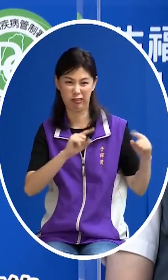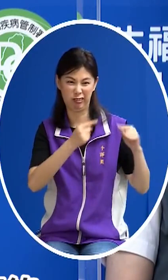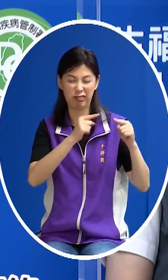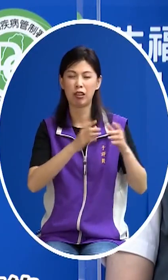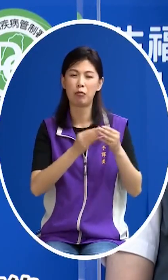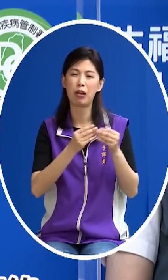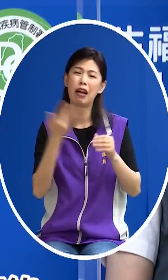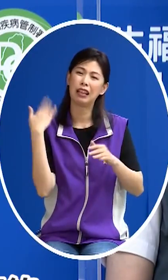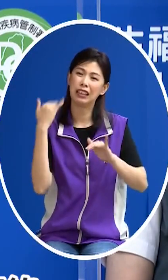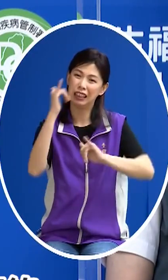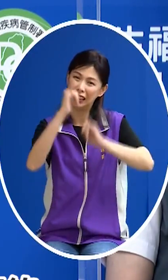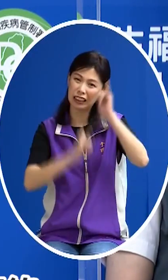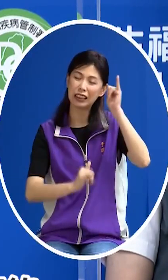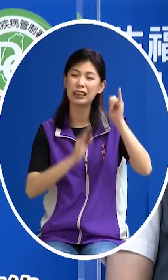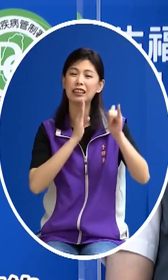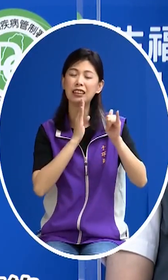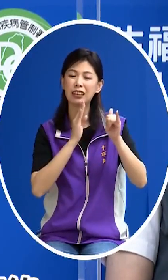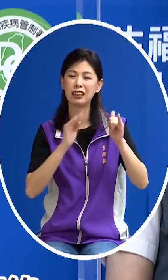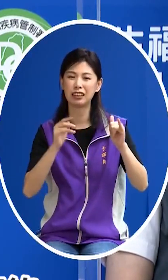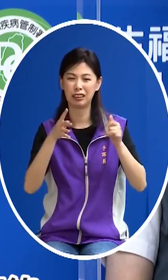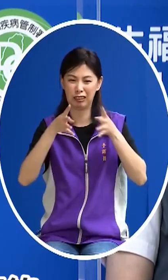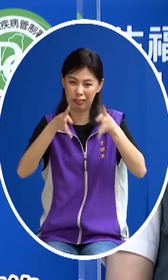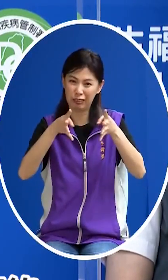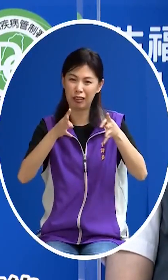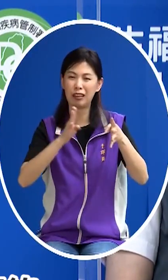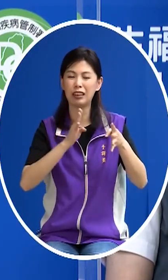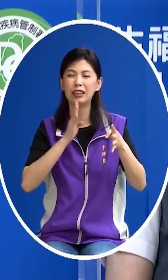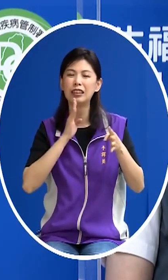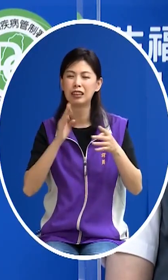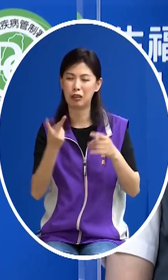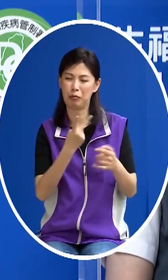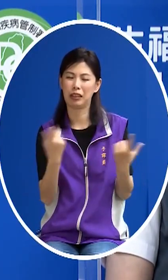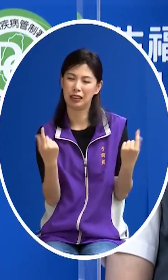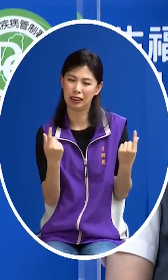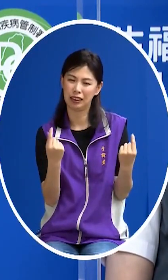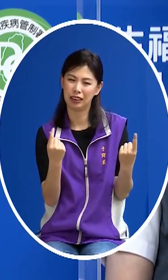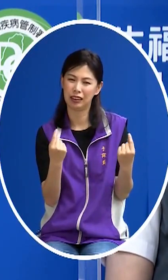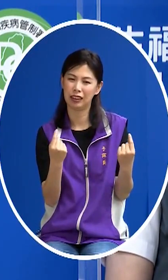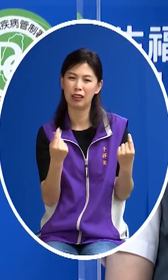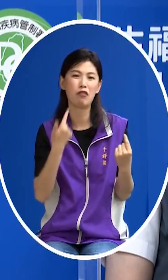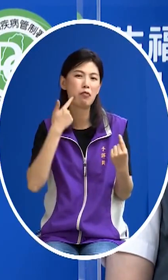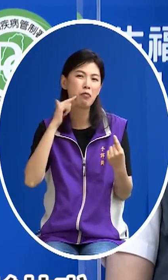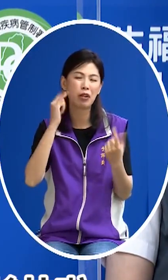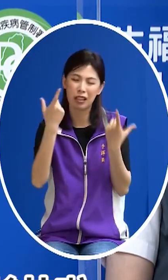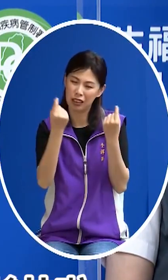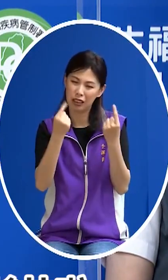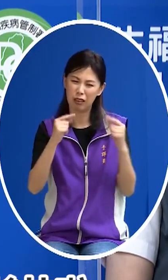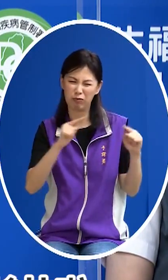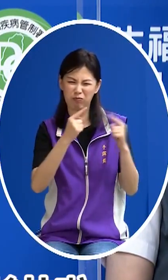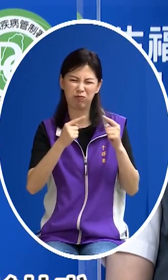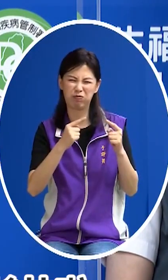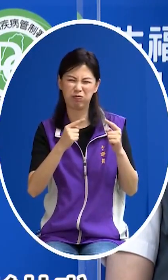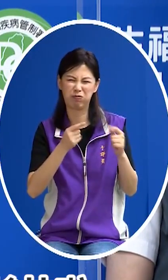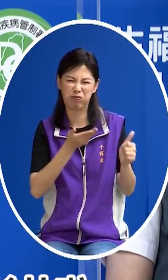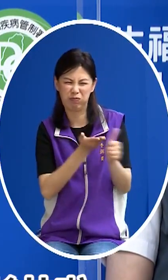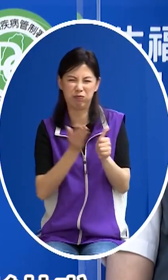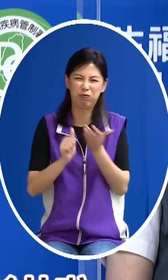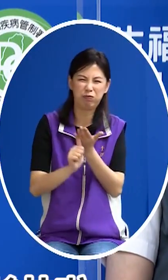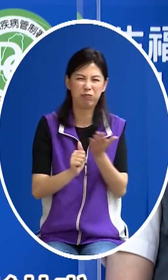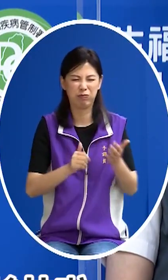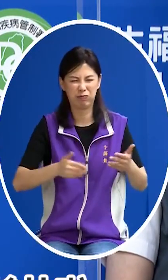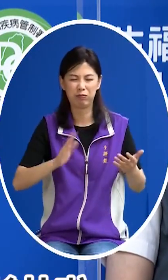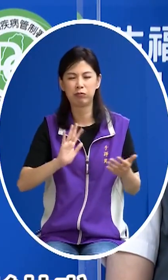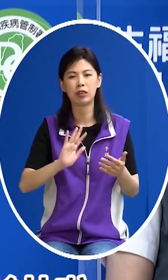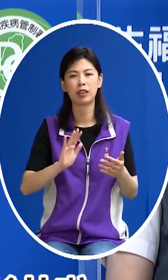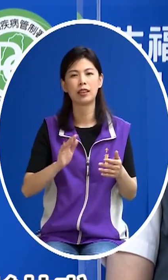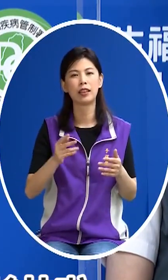上曾经有这样的一个，哦的一个记录，或是这样的历史的事实。不过大部分的同根生哈，